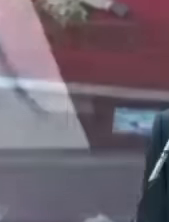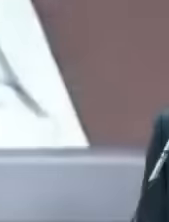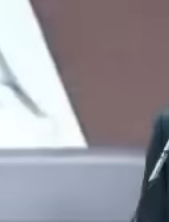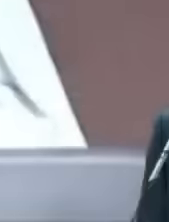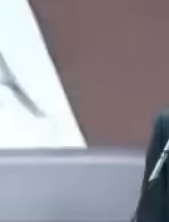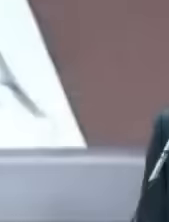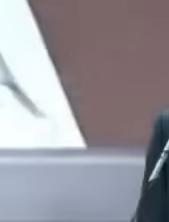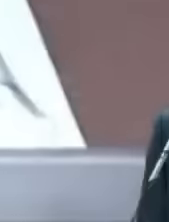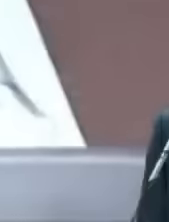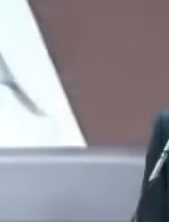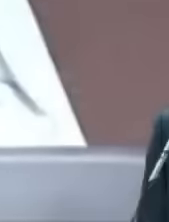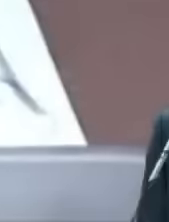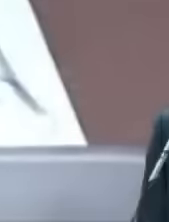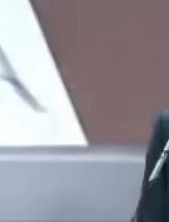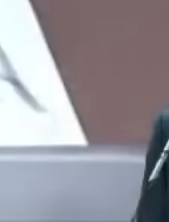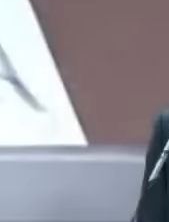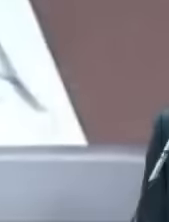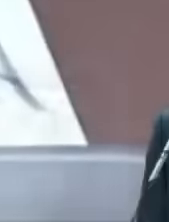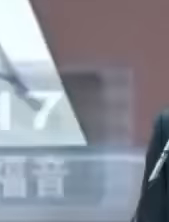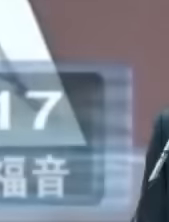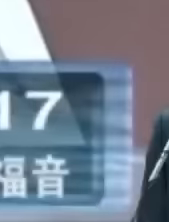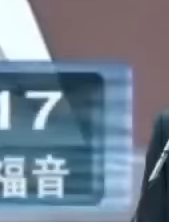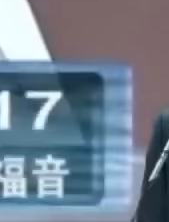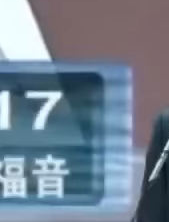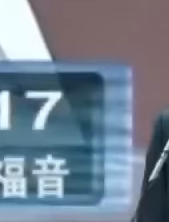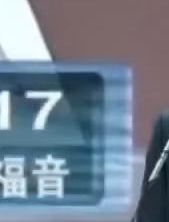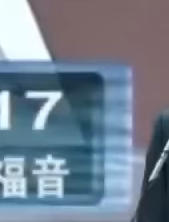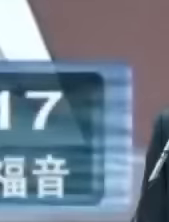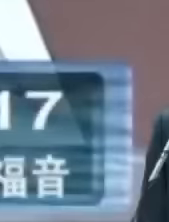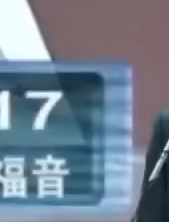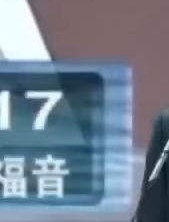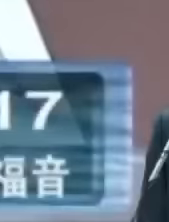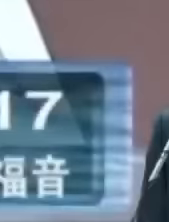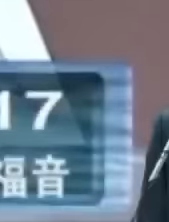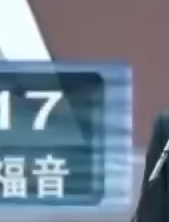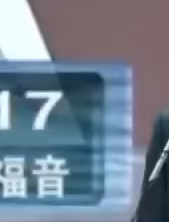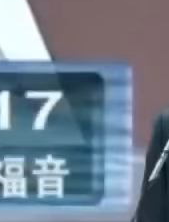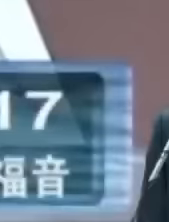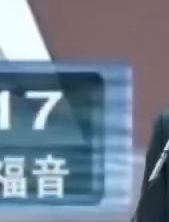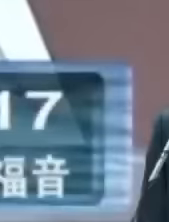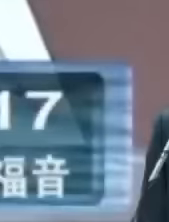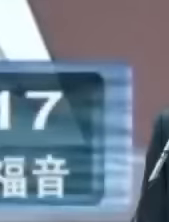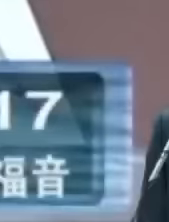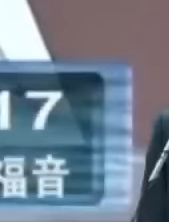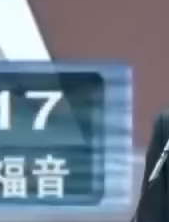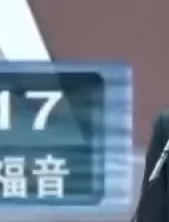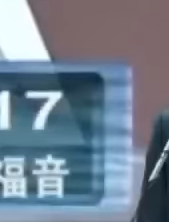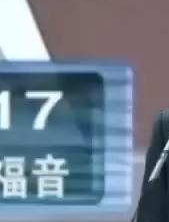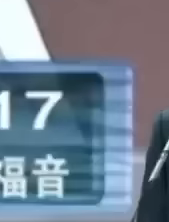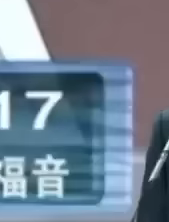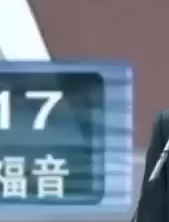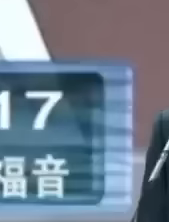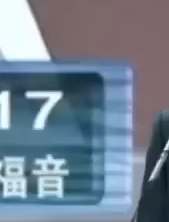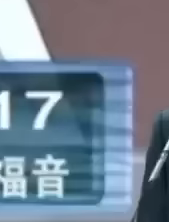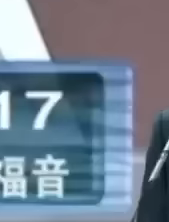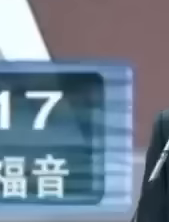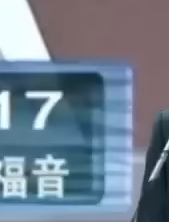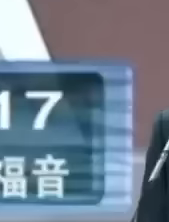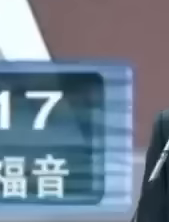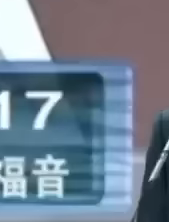은혜 받으실 하나님의 말씀은 누가복음 18장 15절에서 17절